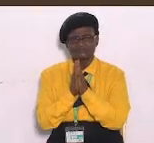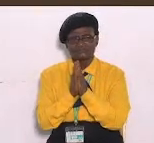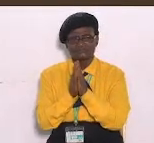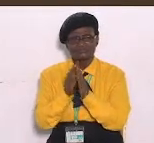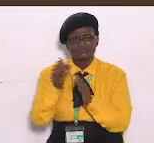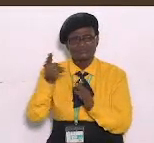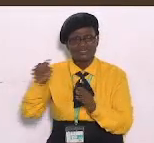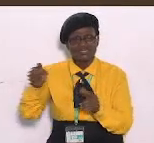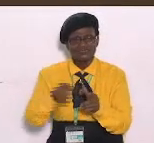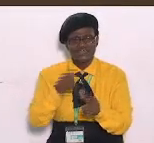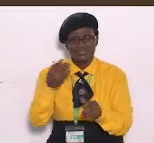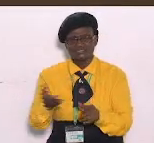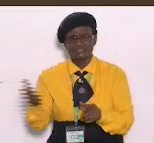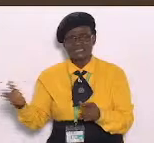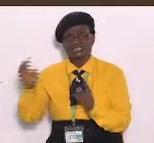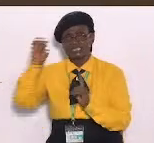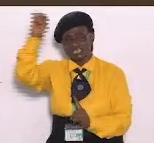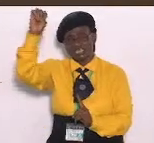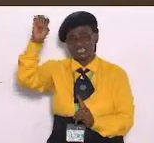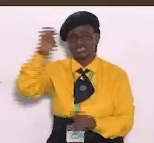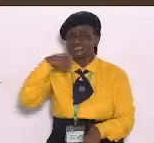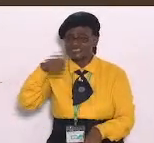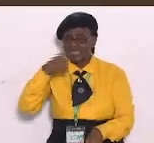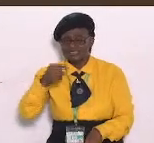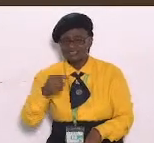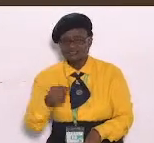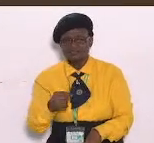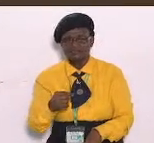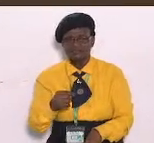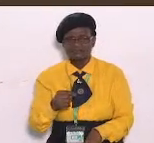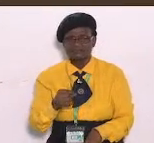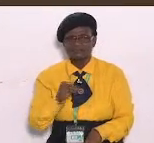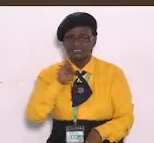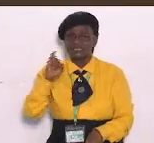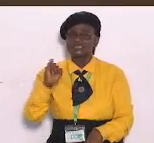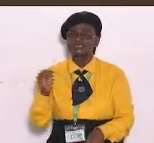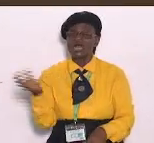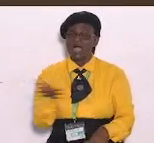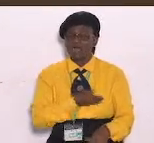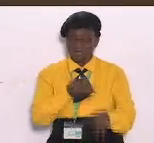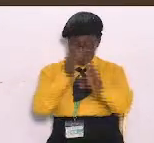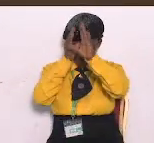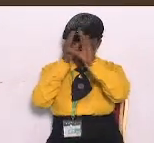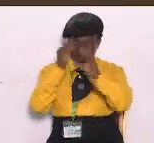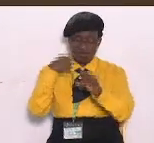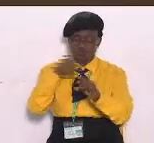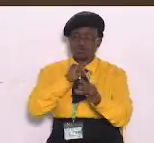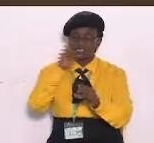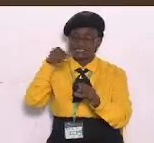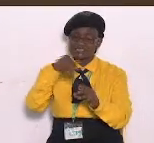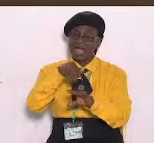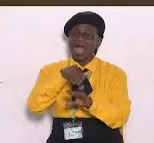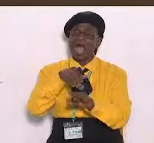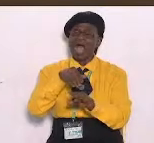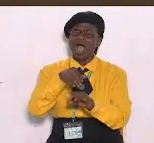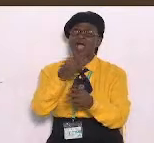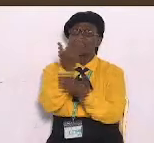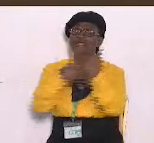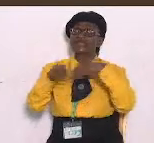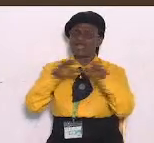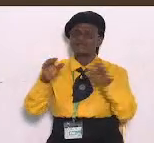prier la première des choses qu'il a dit notre Père qui est au